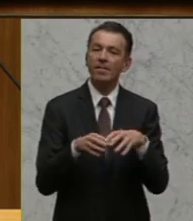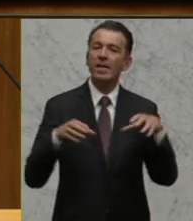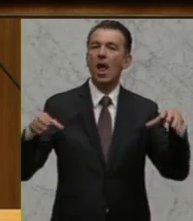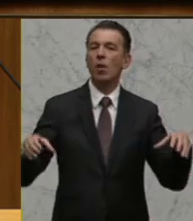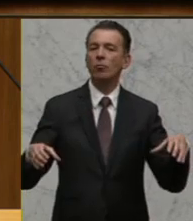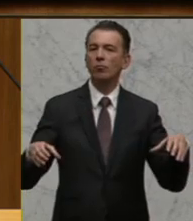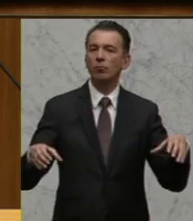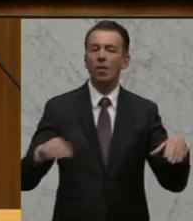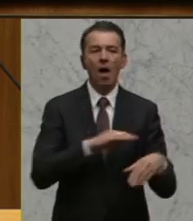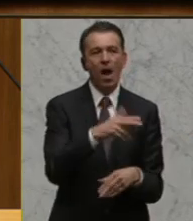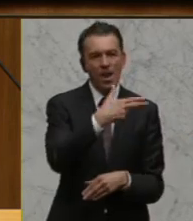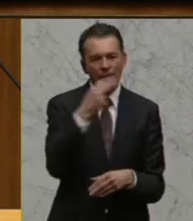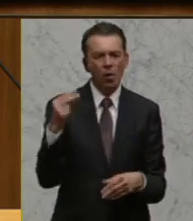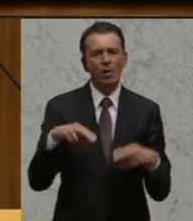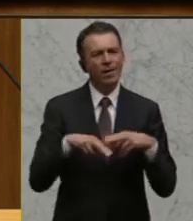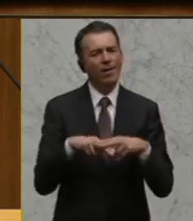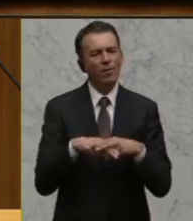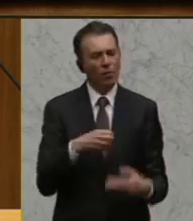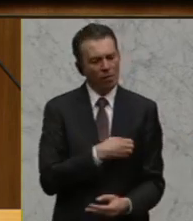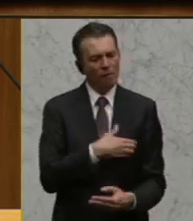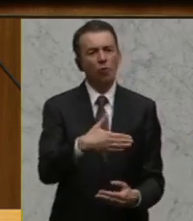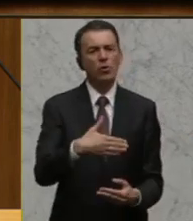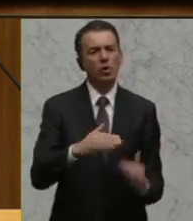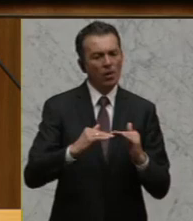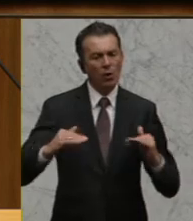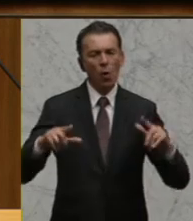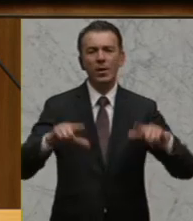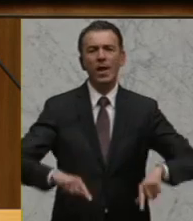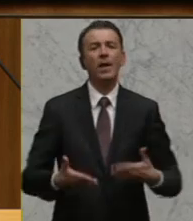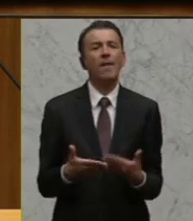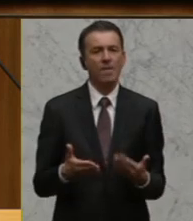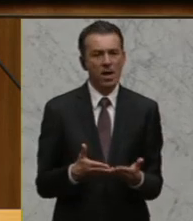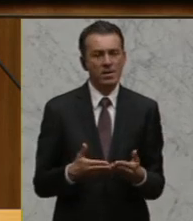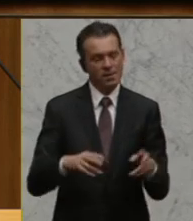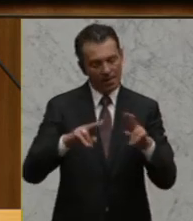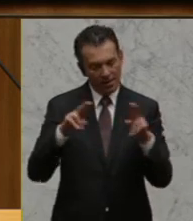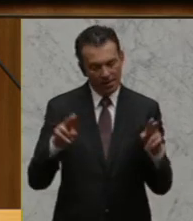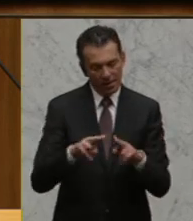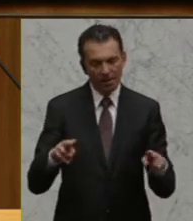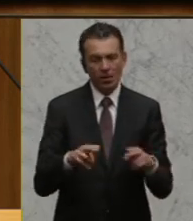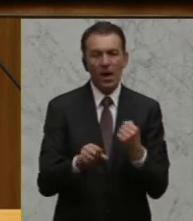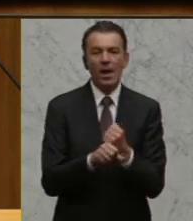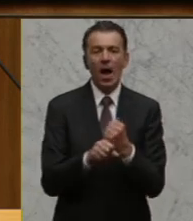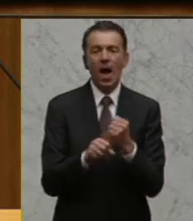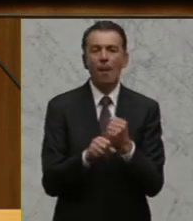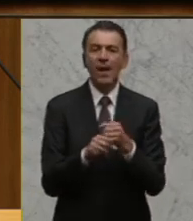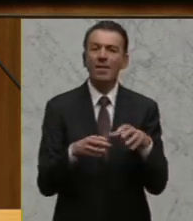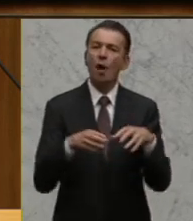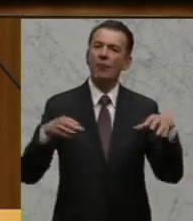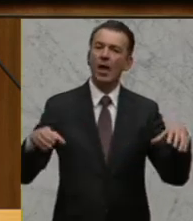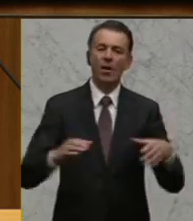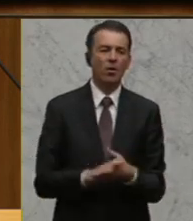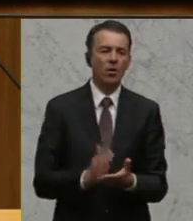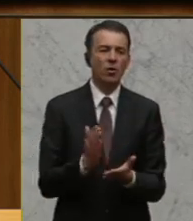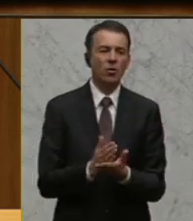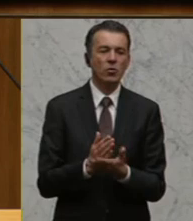Wohlstand aller Völker, aller Nationen ist darauf ausgebaut, dass wir eine internationale Arbeitsteilung haben. Das schreibt schon